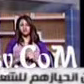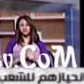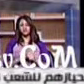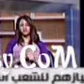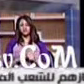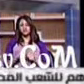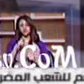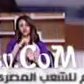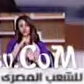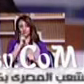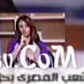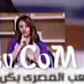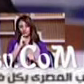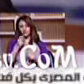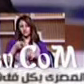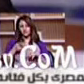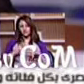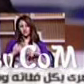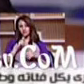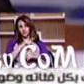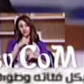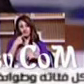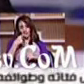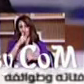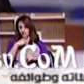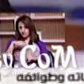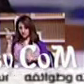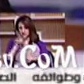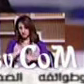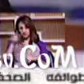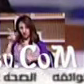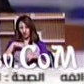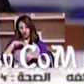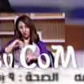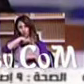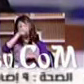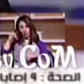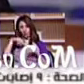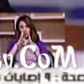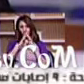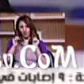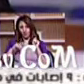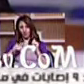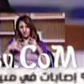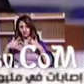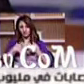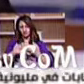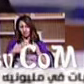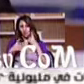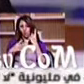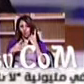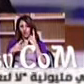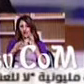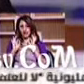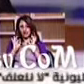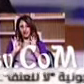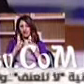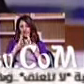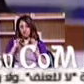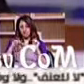يعني الحقيقه بايد كلامك جدا جدا احنا كلنا مصريين كلنا نسيج واحد النسيج المصري